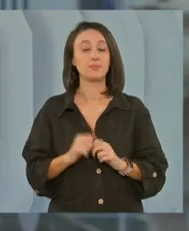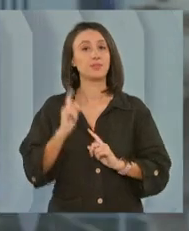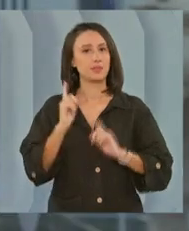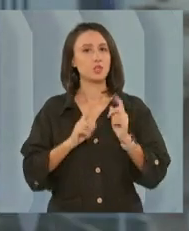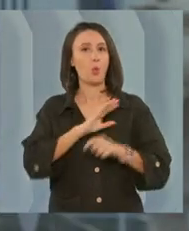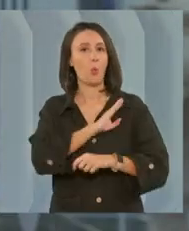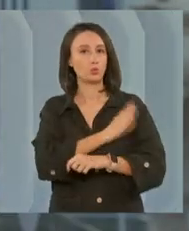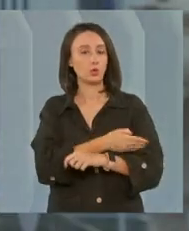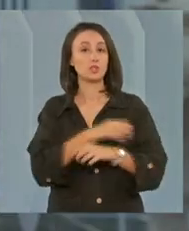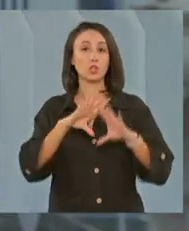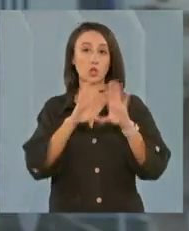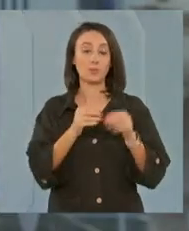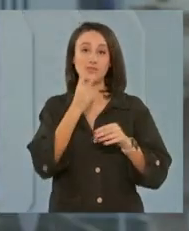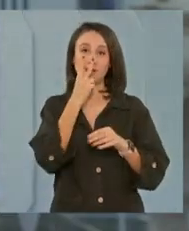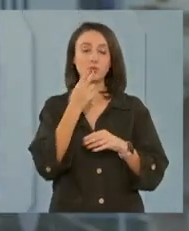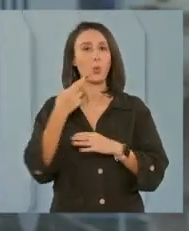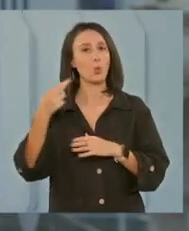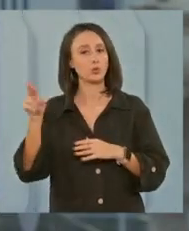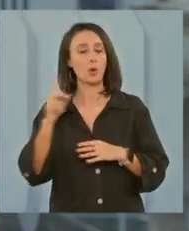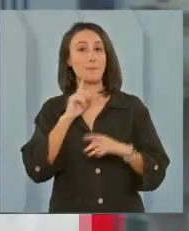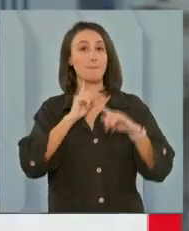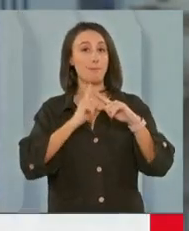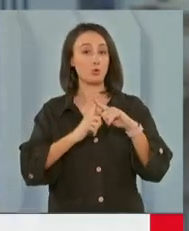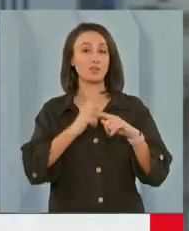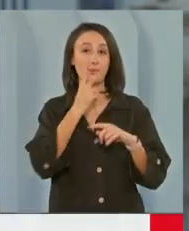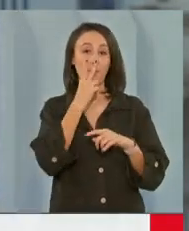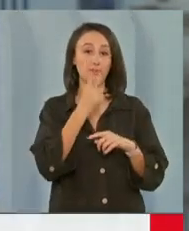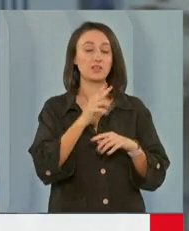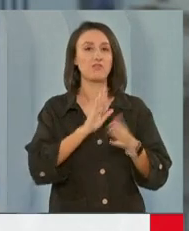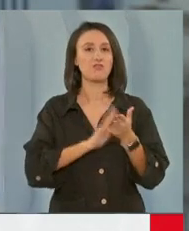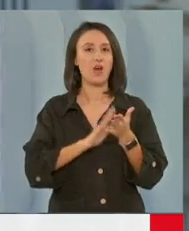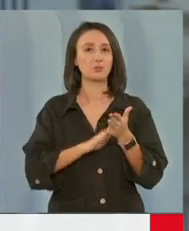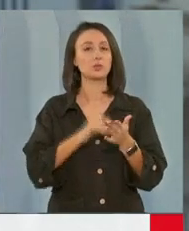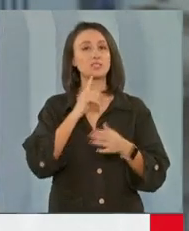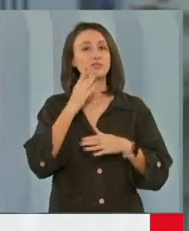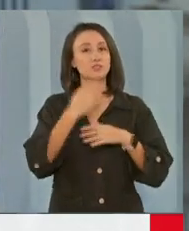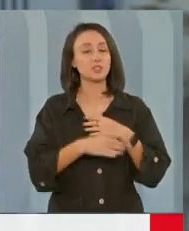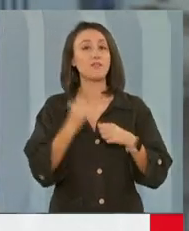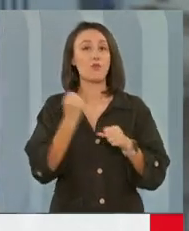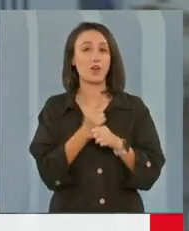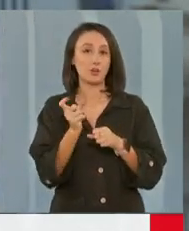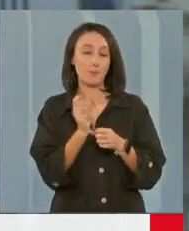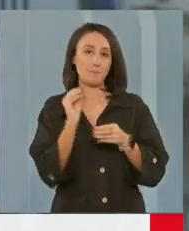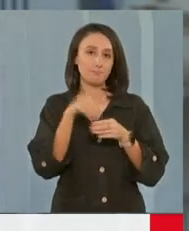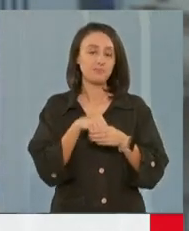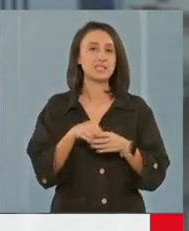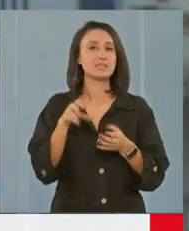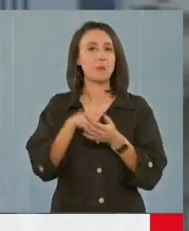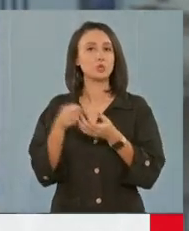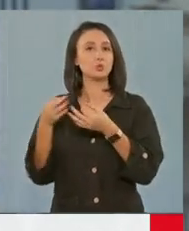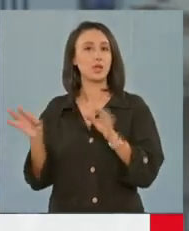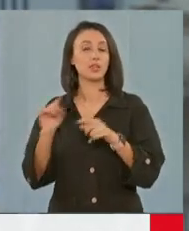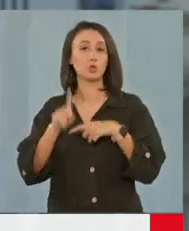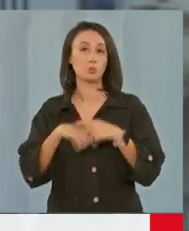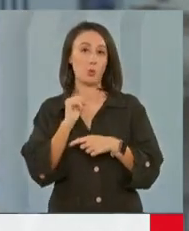Chiar dacă autoritățile române se arată în continuare optimiste cu privire la faptul că în sfârșit vom face parte din spațiul Schengen după